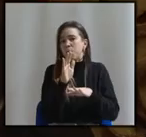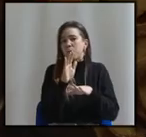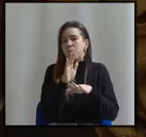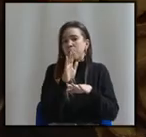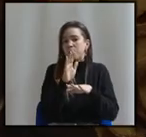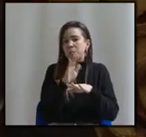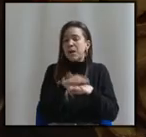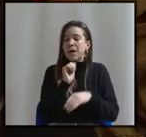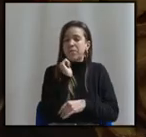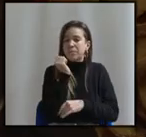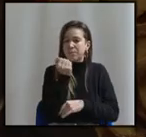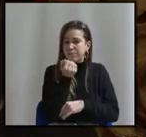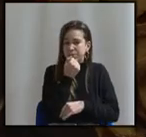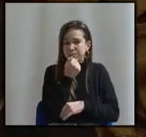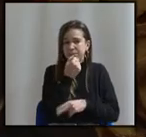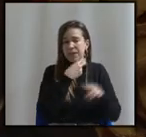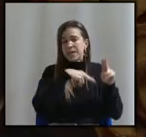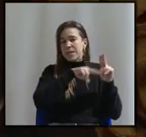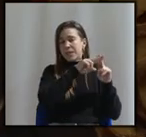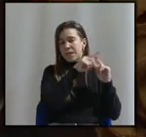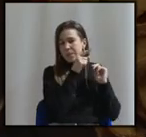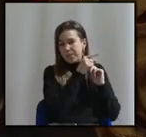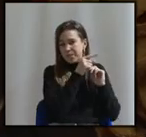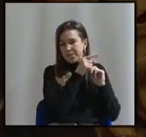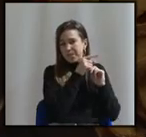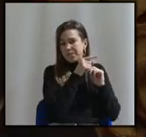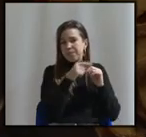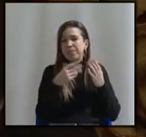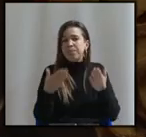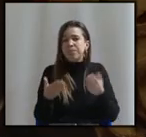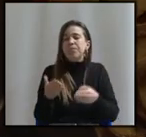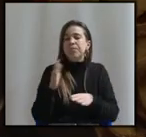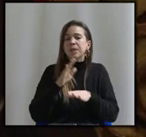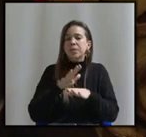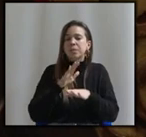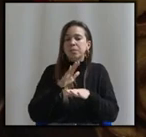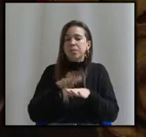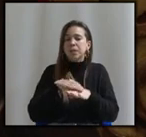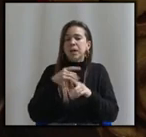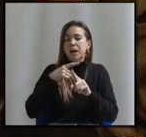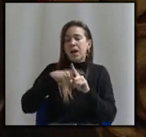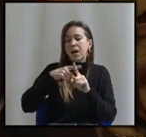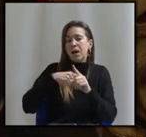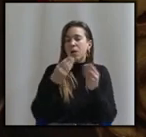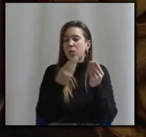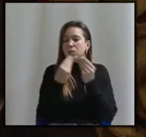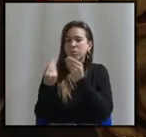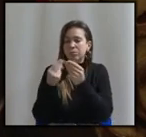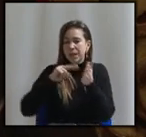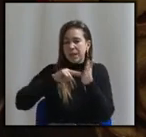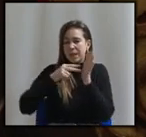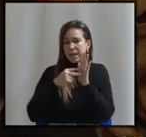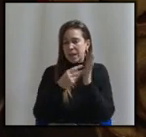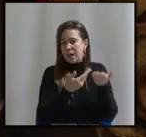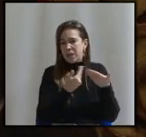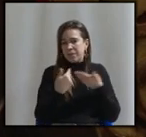nostres reclamacions cap a la Generalitat, ens serviria per poder dotar l'àrea de qualitat de l'aire del Consell Comarcal d'un tècnic i